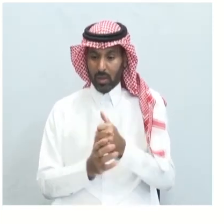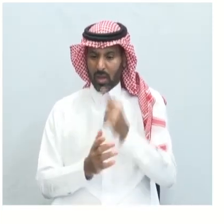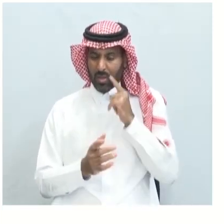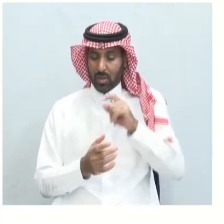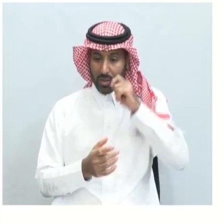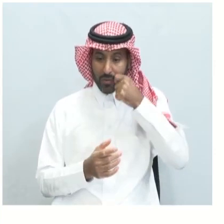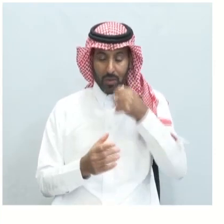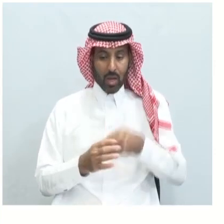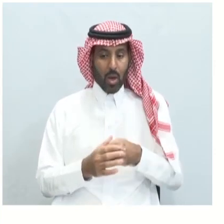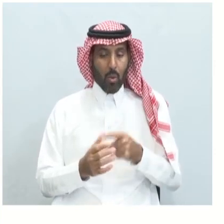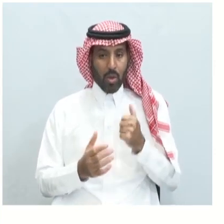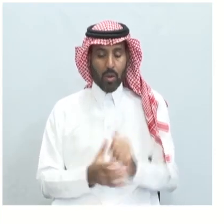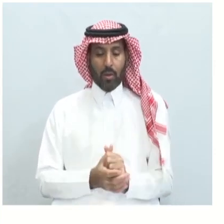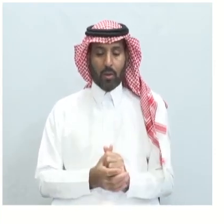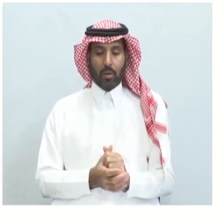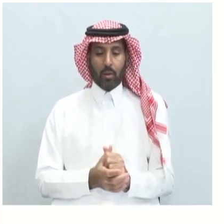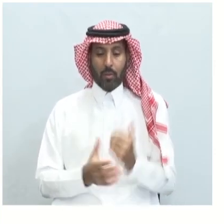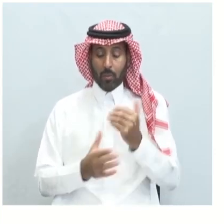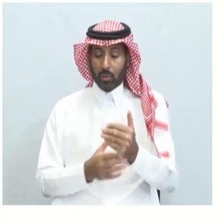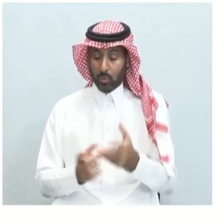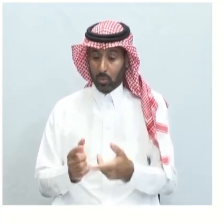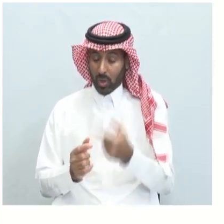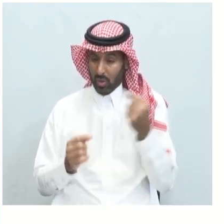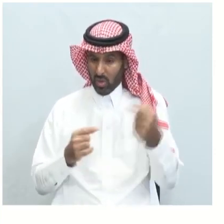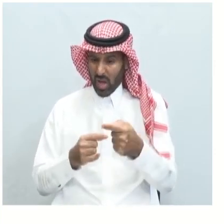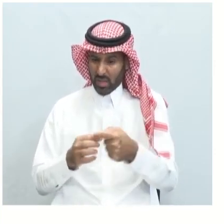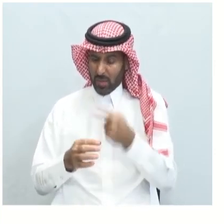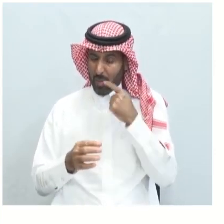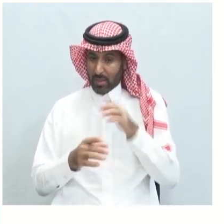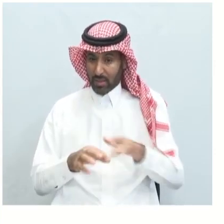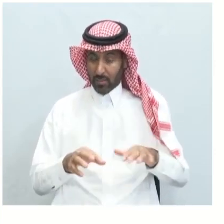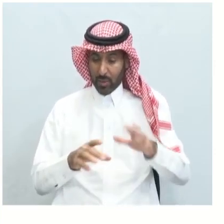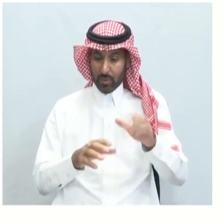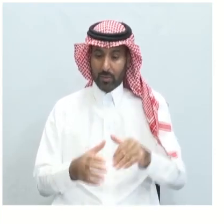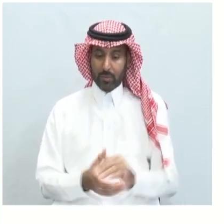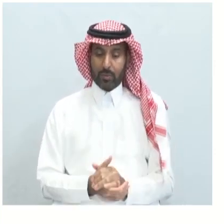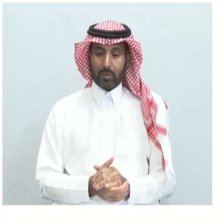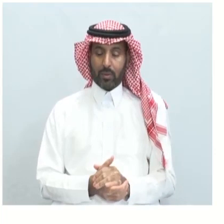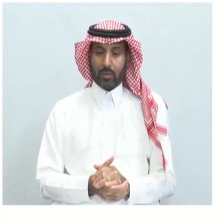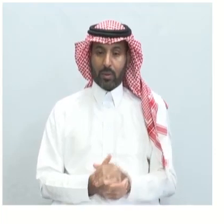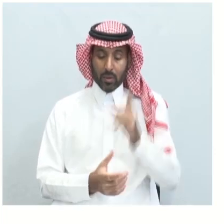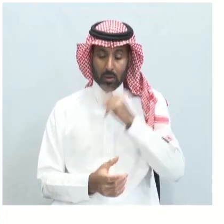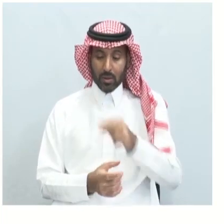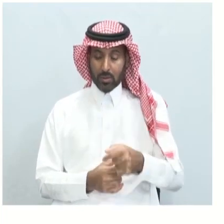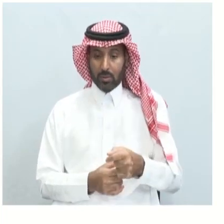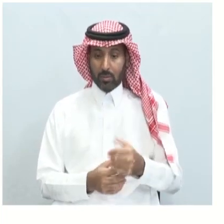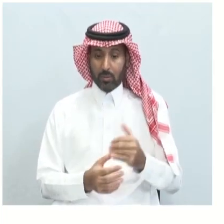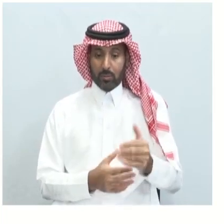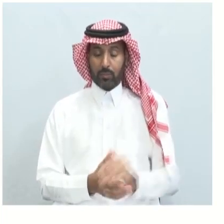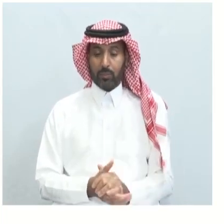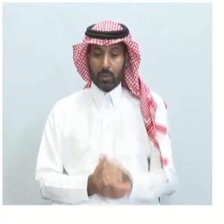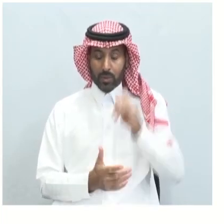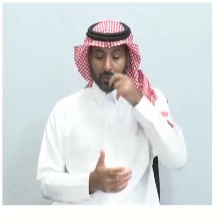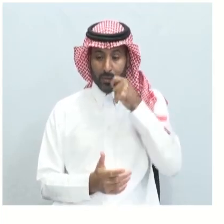القويه مما قد يتيح ان تكون عرضه للهجمات البرانيه لذلك يجب تنفيذ اجراءات